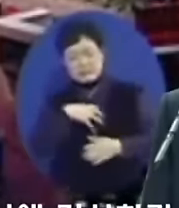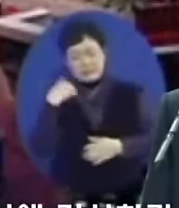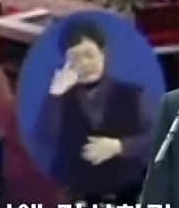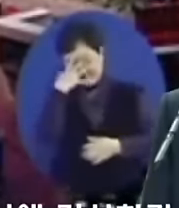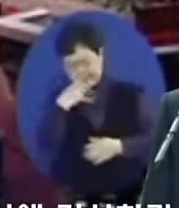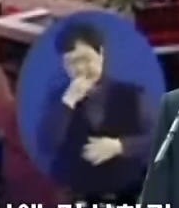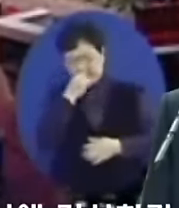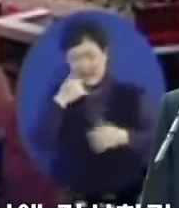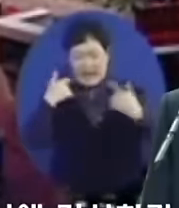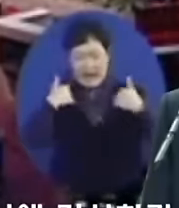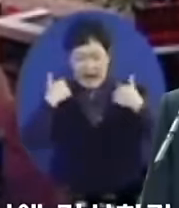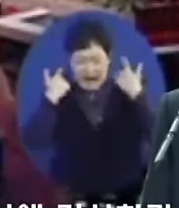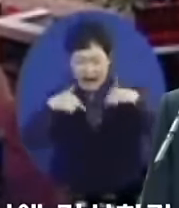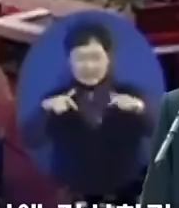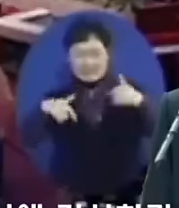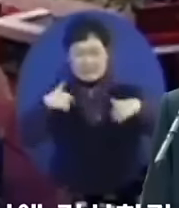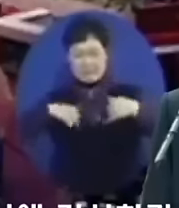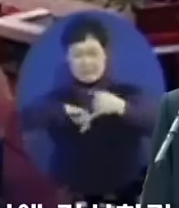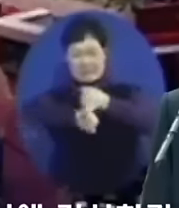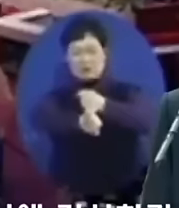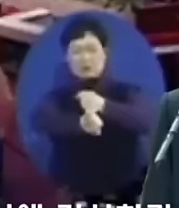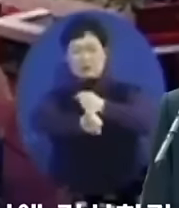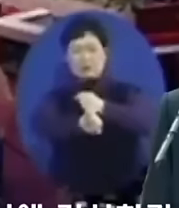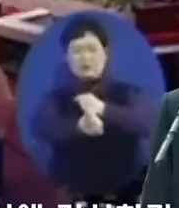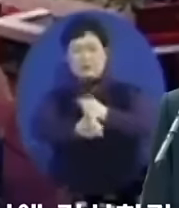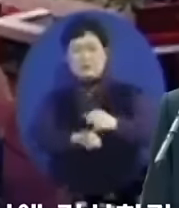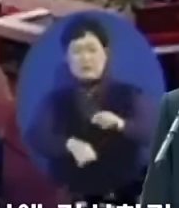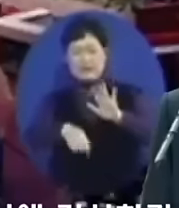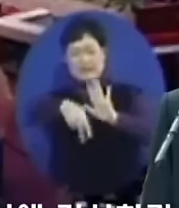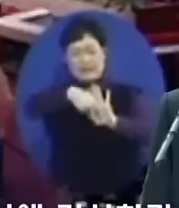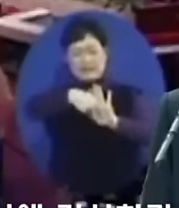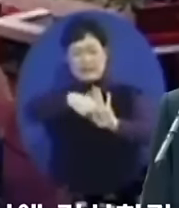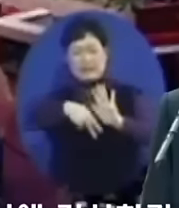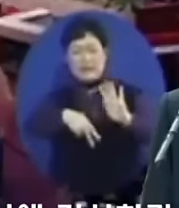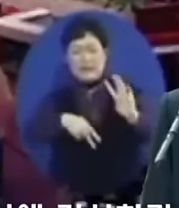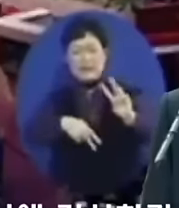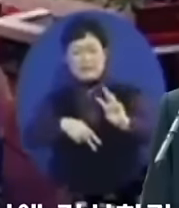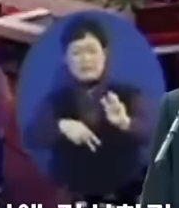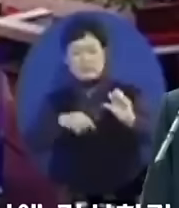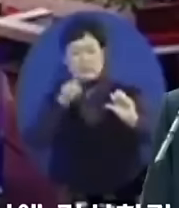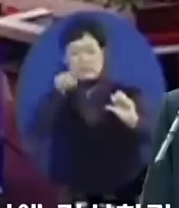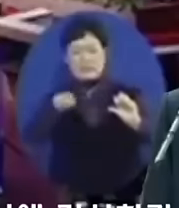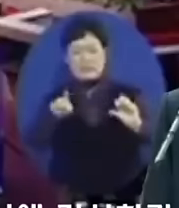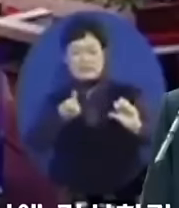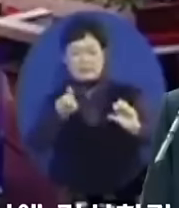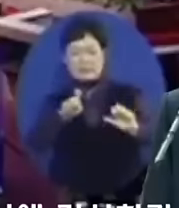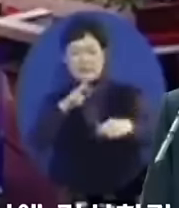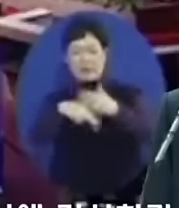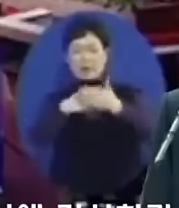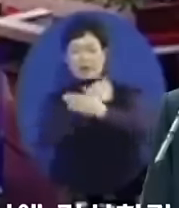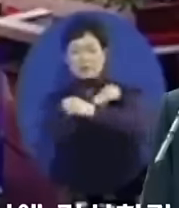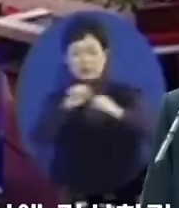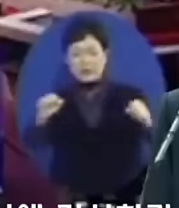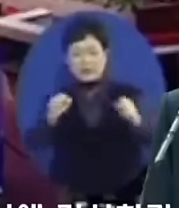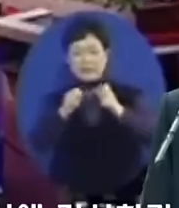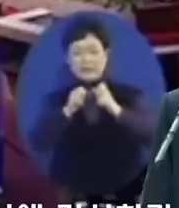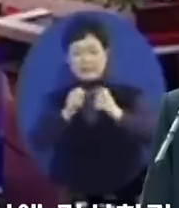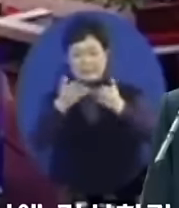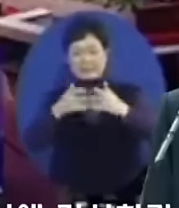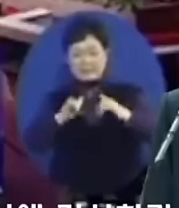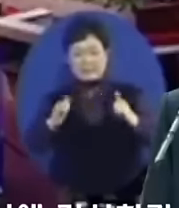우리에게는 기쁨이 항상 약속되어 있습니다. 이사야 35장 10절에 야훼의 속량받은 사람